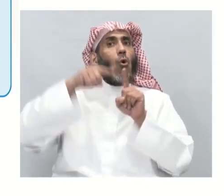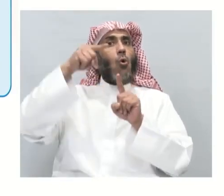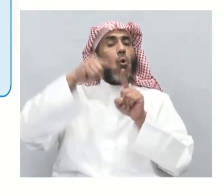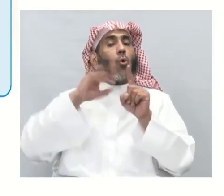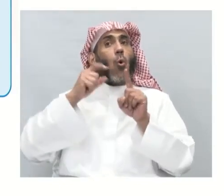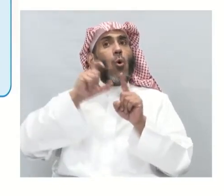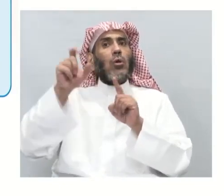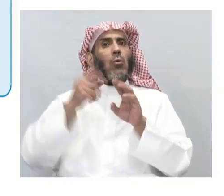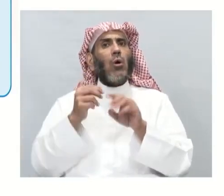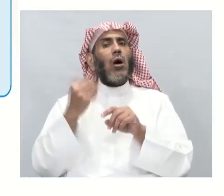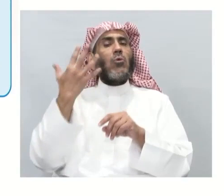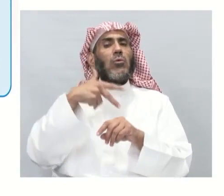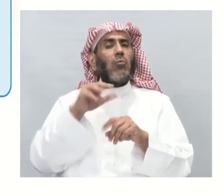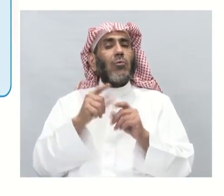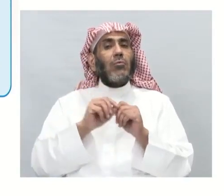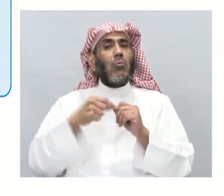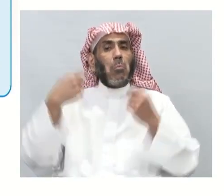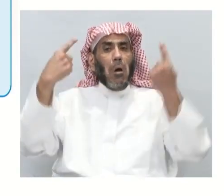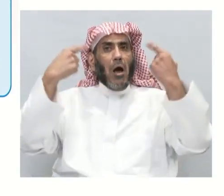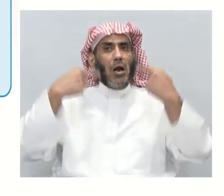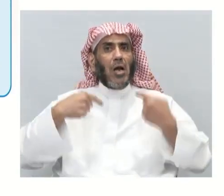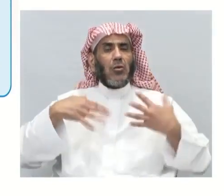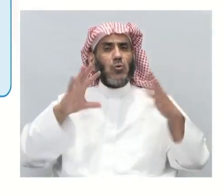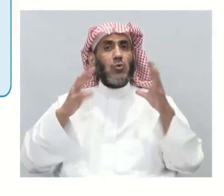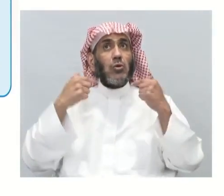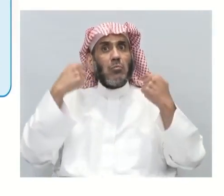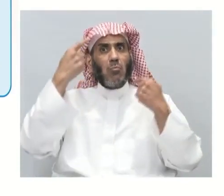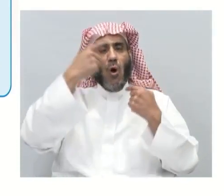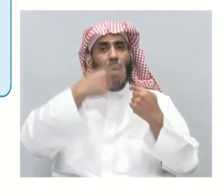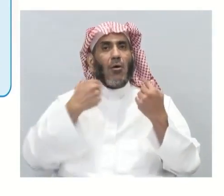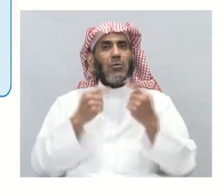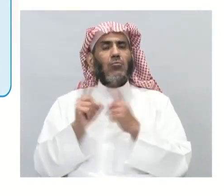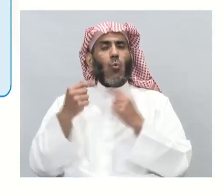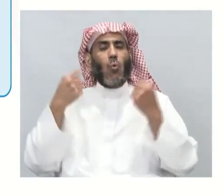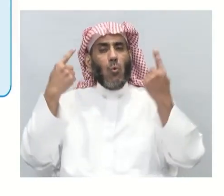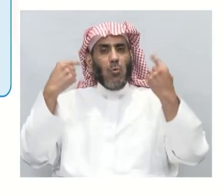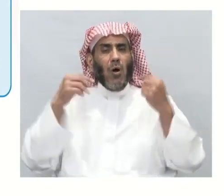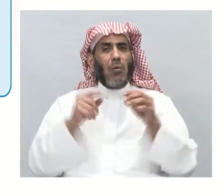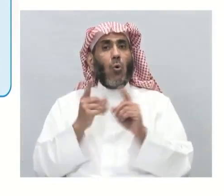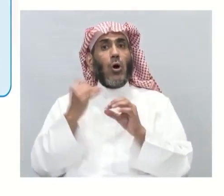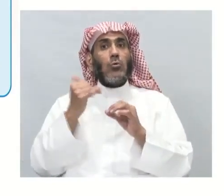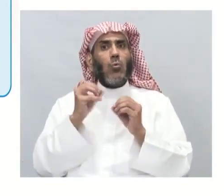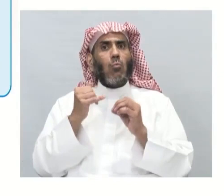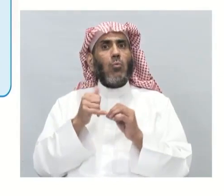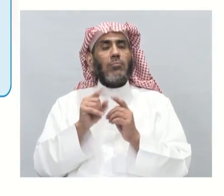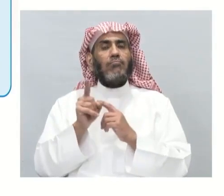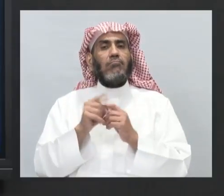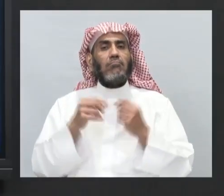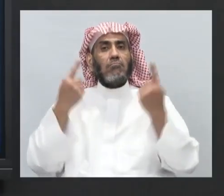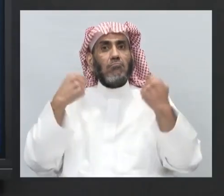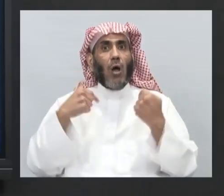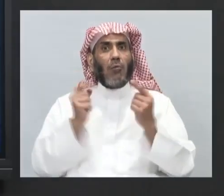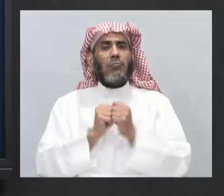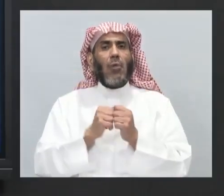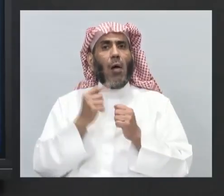و 55% بما تظهره حركات الجسم وعلامات الوجه ولهذا مؤشر جدا انك وانت تقف لابد